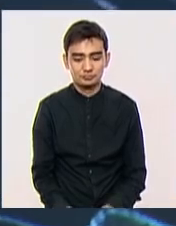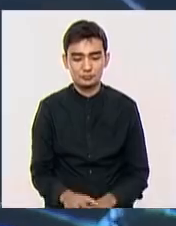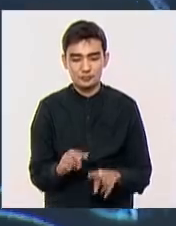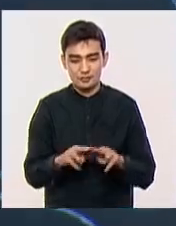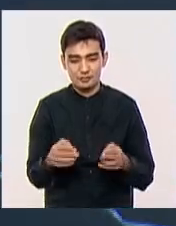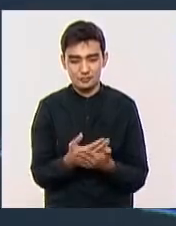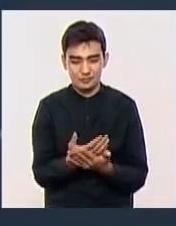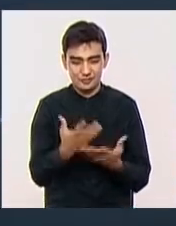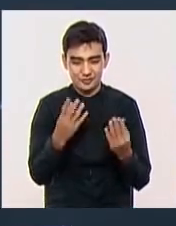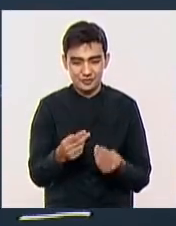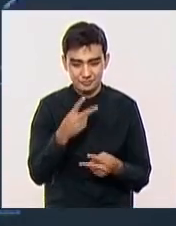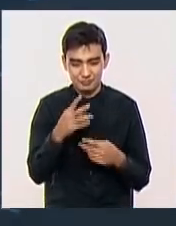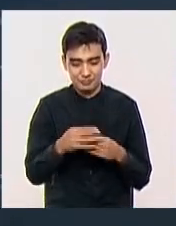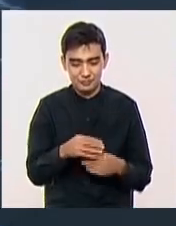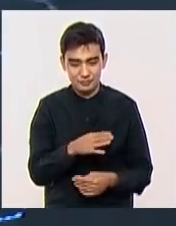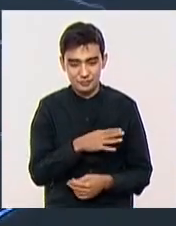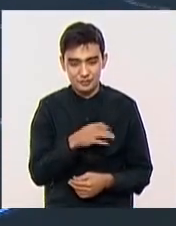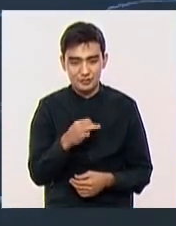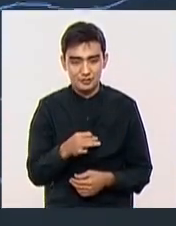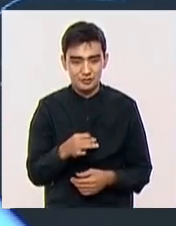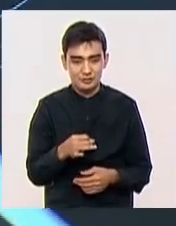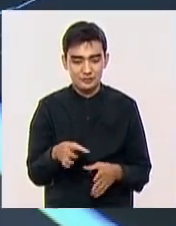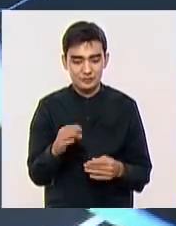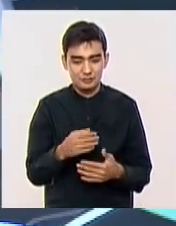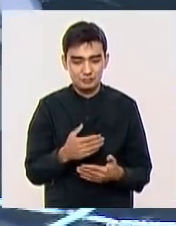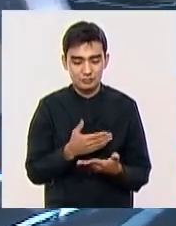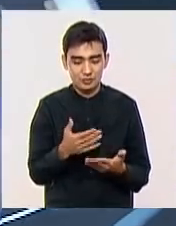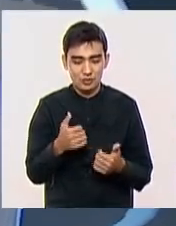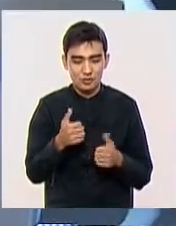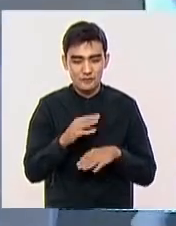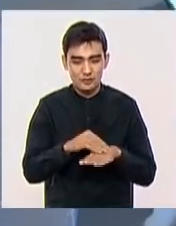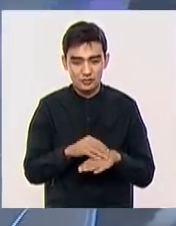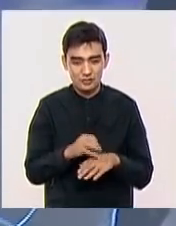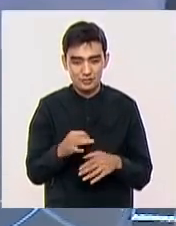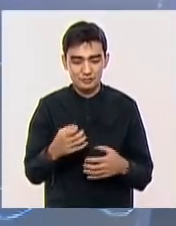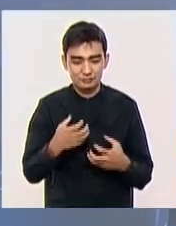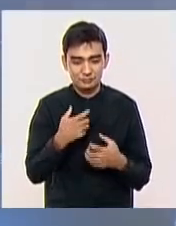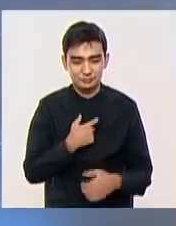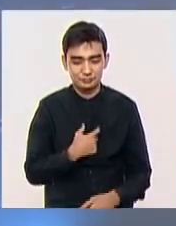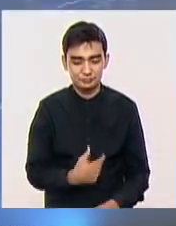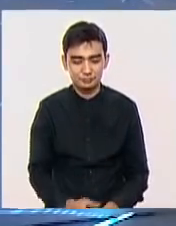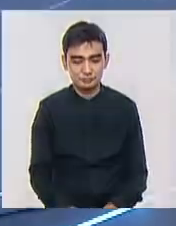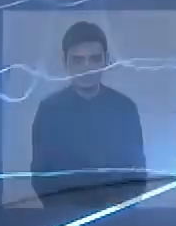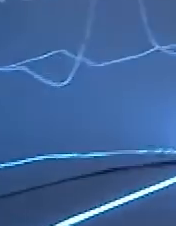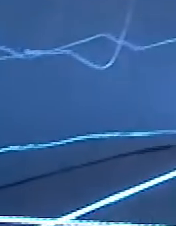Таким информационный день увидели корреспонденты Информбюро. Я вам желаю хорошего вечера и берегите себя.